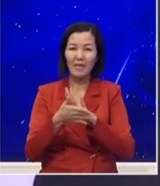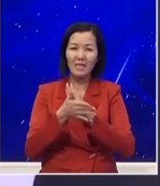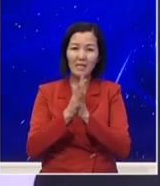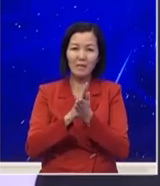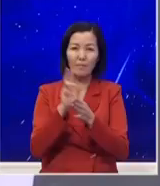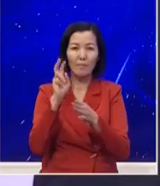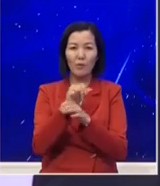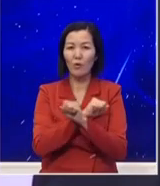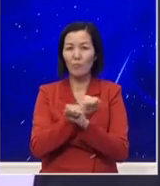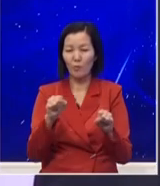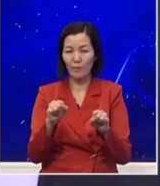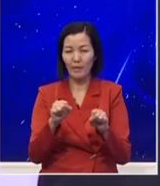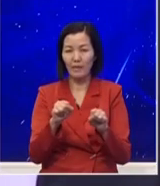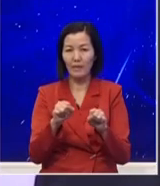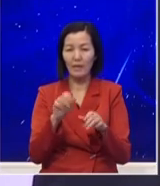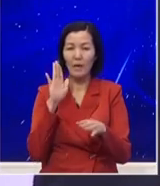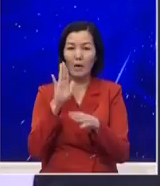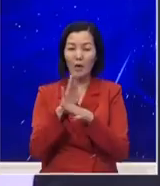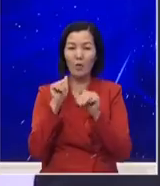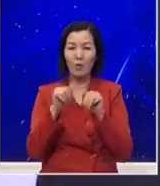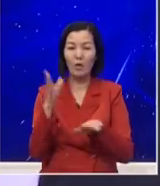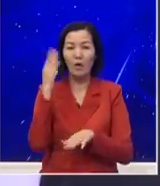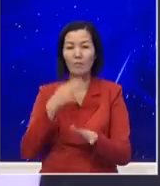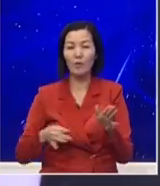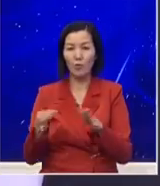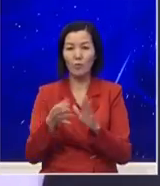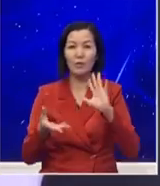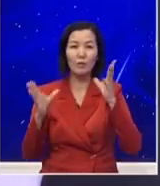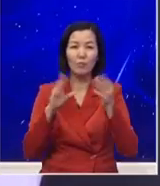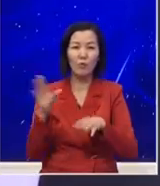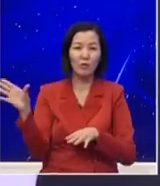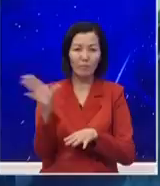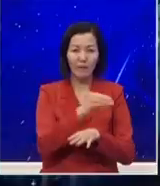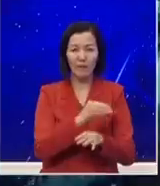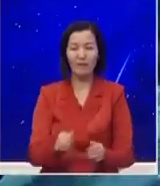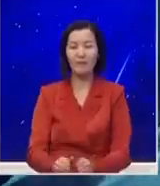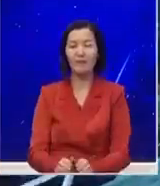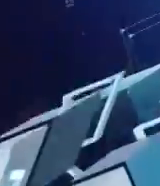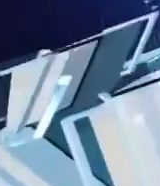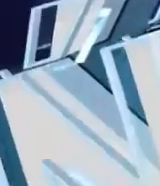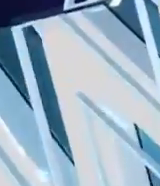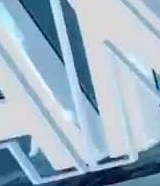тыйым салынады. Бұл қаулы Алматы облысына қарасты.